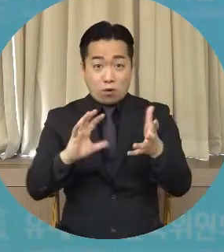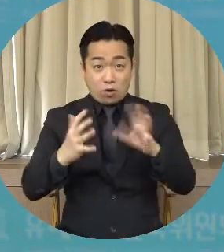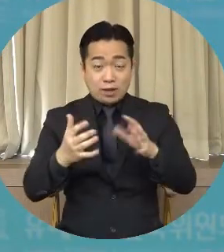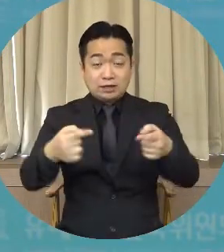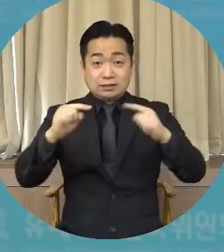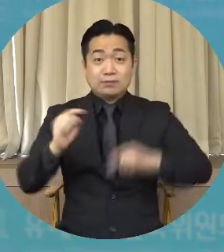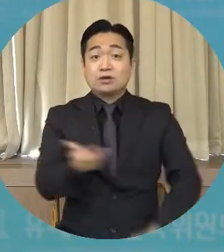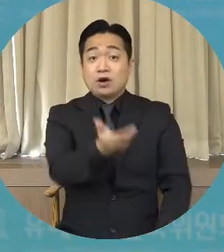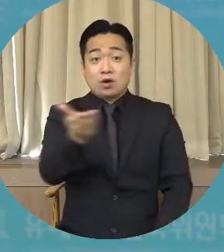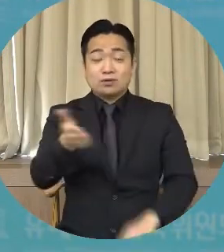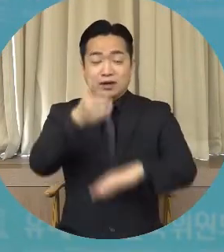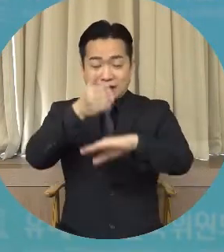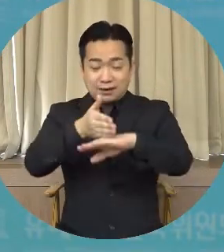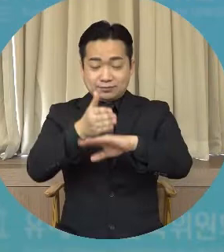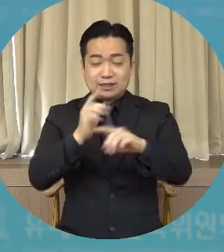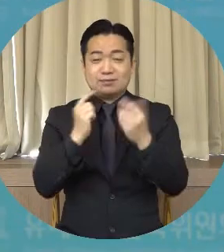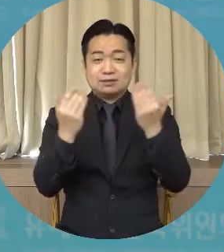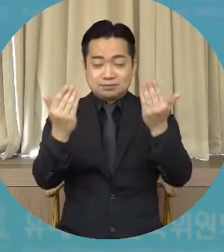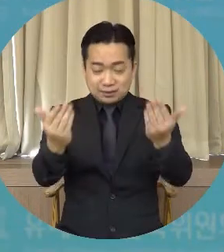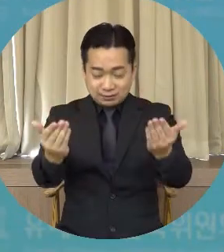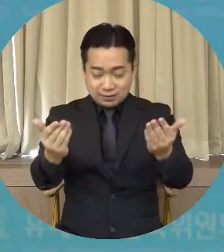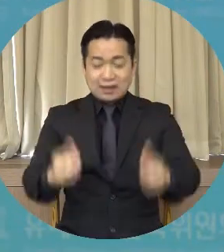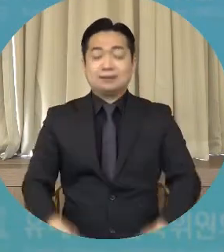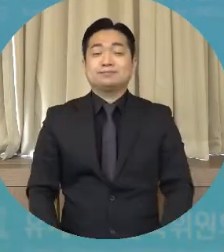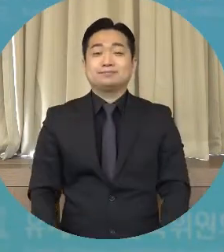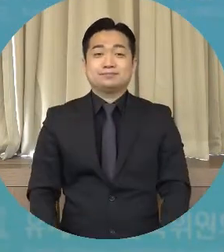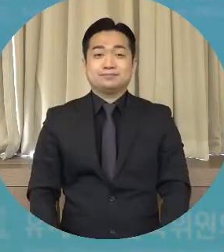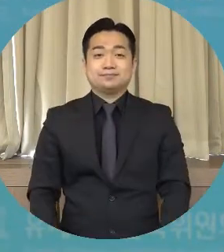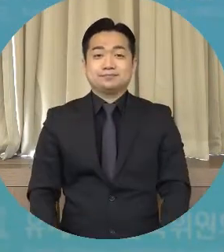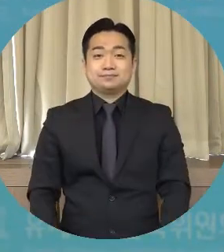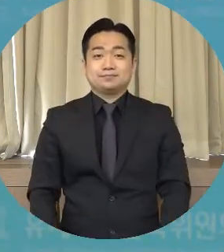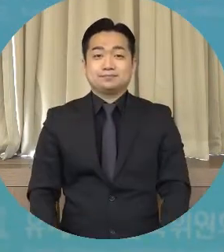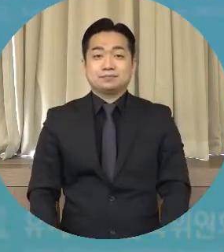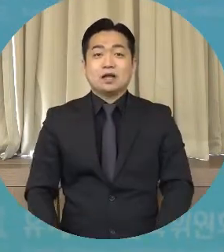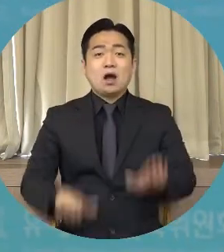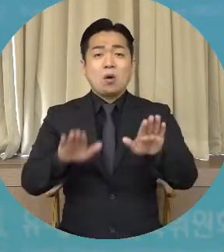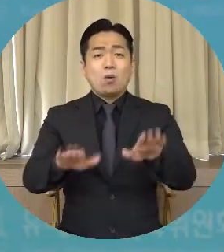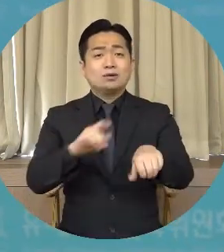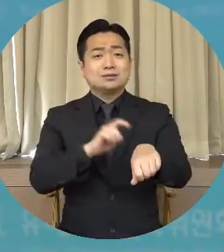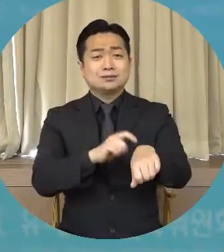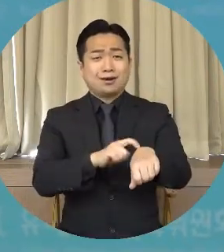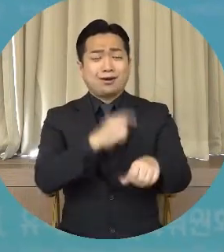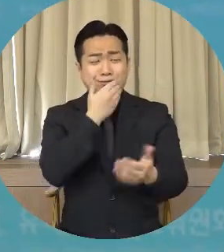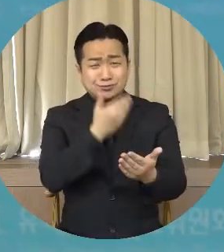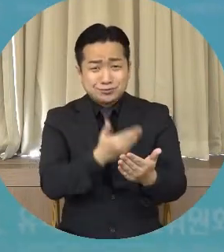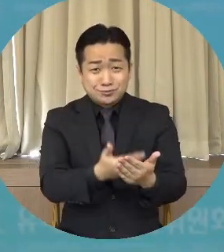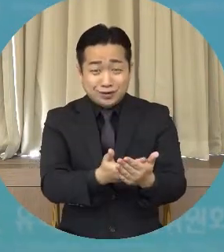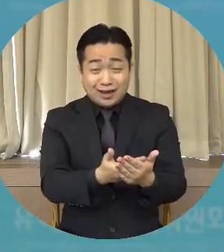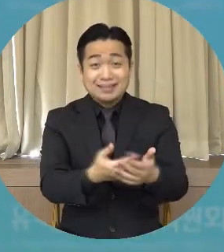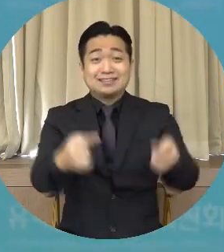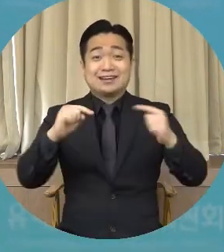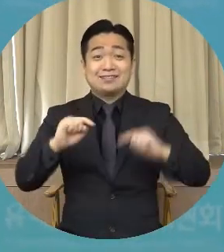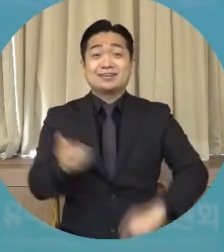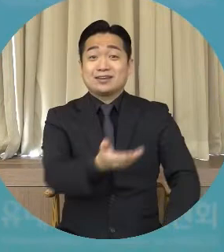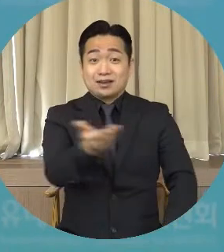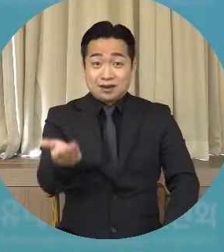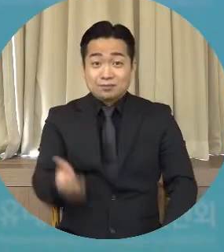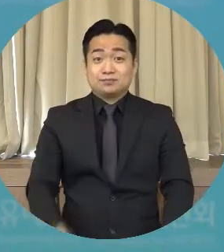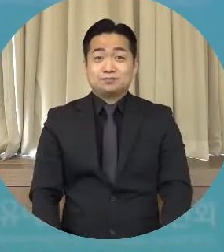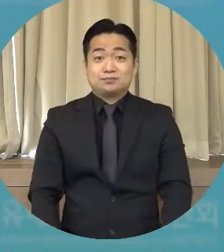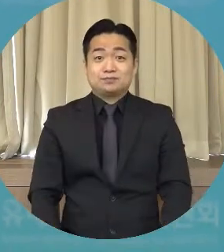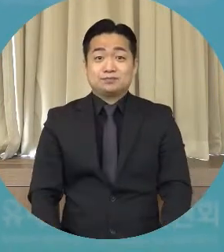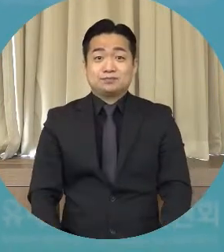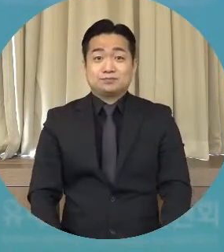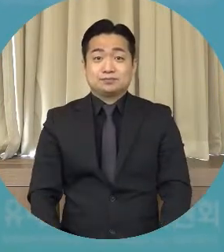여러분께 감사의 인사를 드립니다. 귀한 시간을 내어서 함께해 주신 지은이